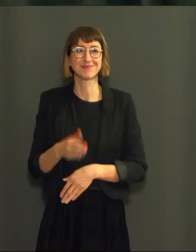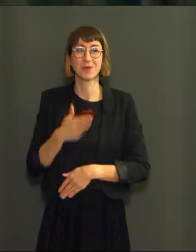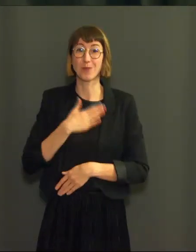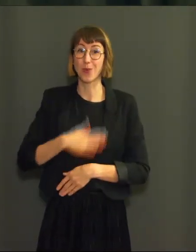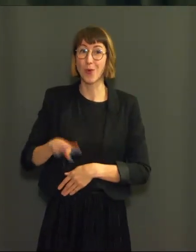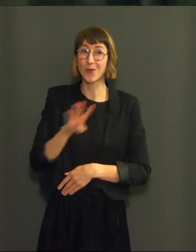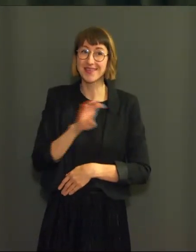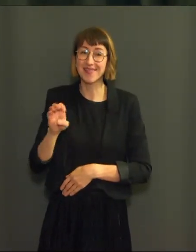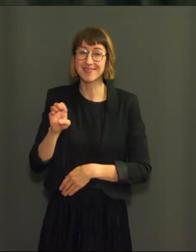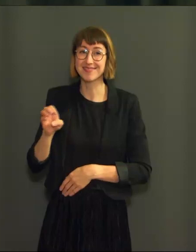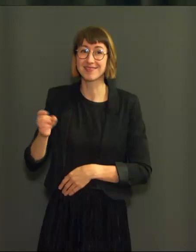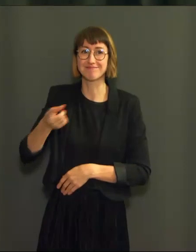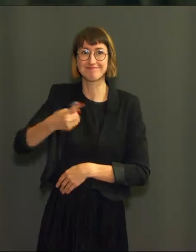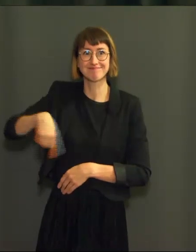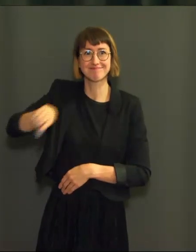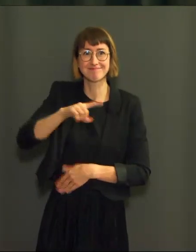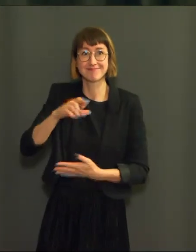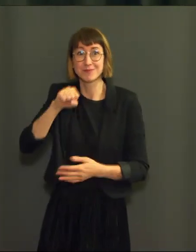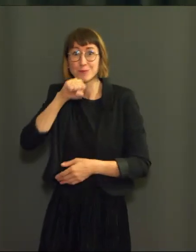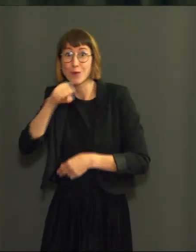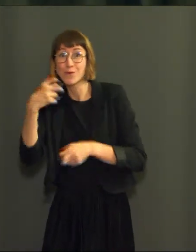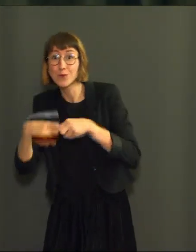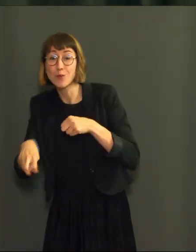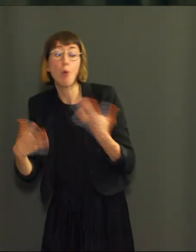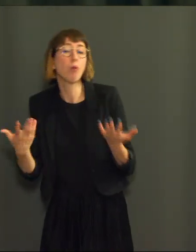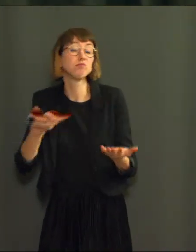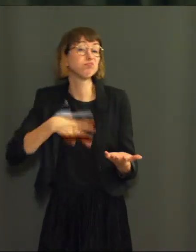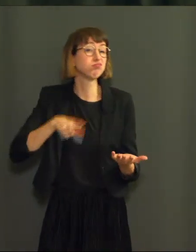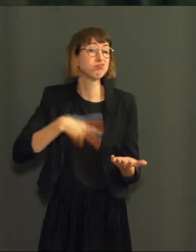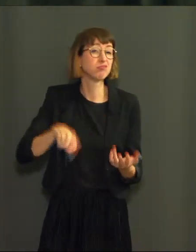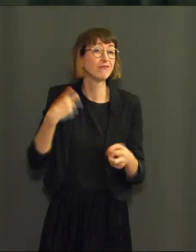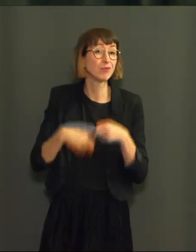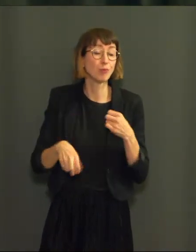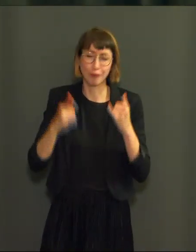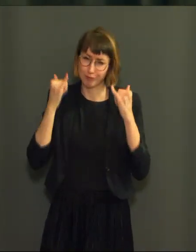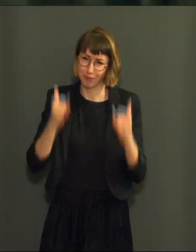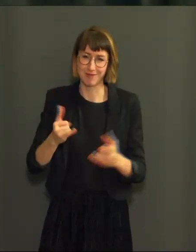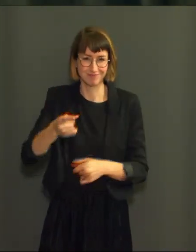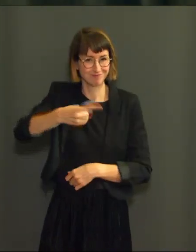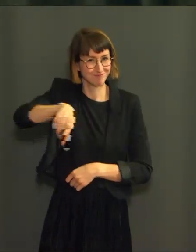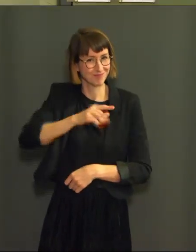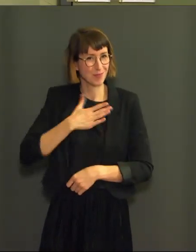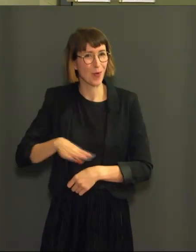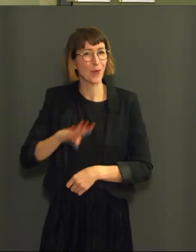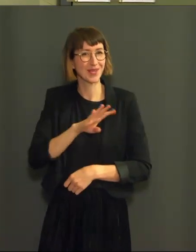soyez ou pas fan de football d'ailleurs, et on se retrouve mardi. Bon week-end.